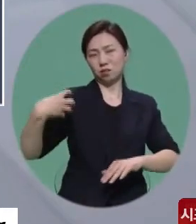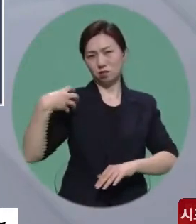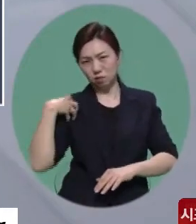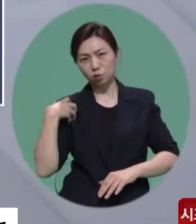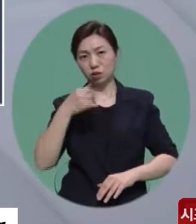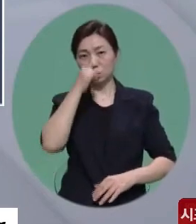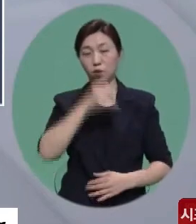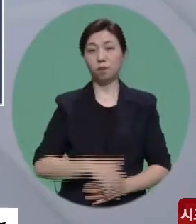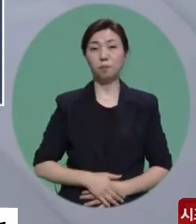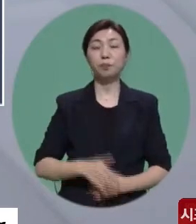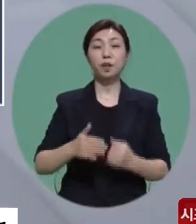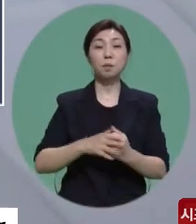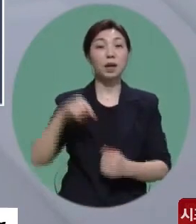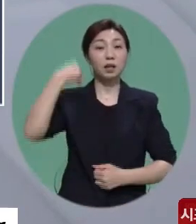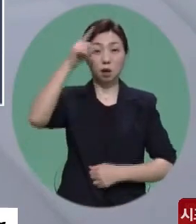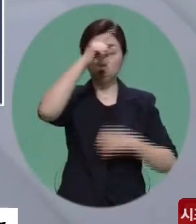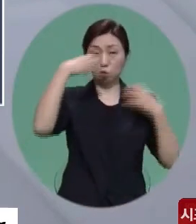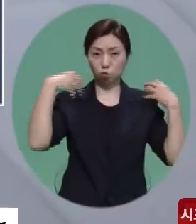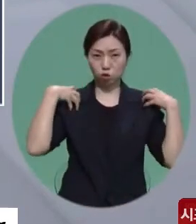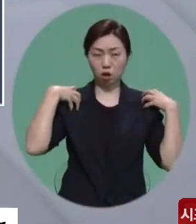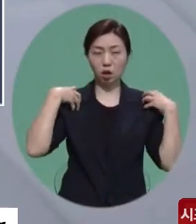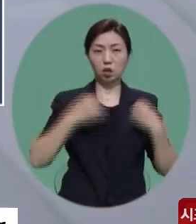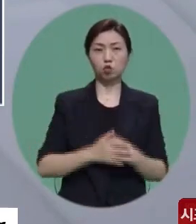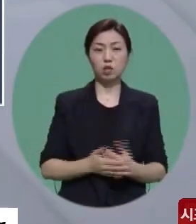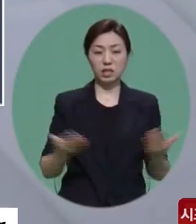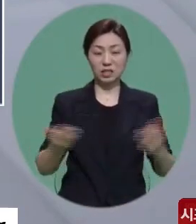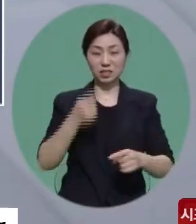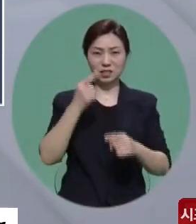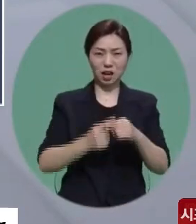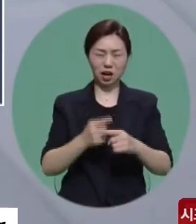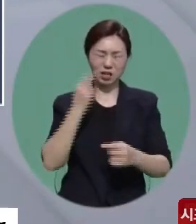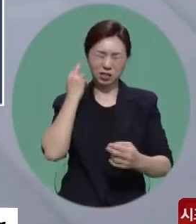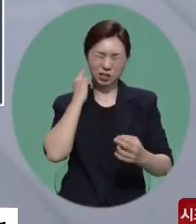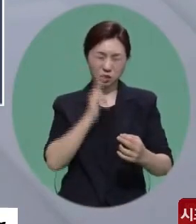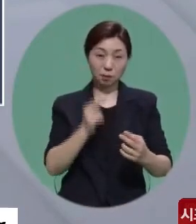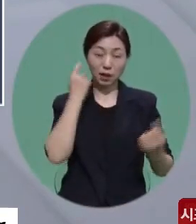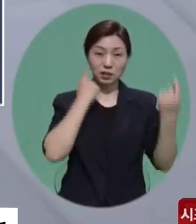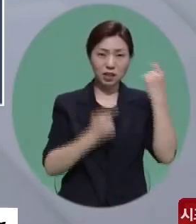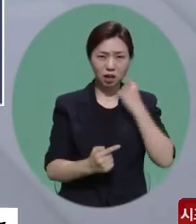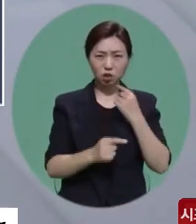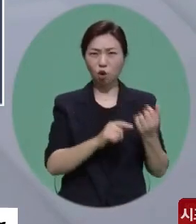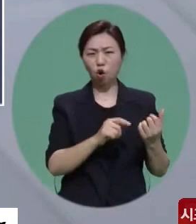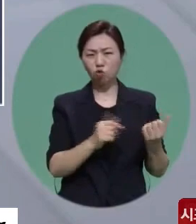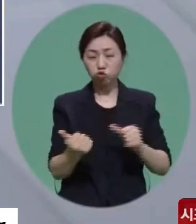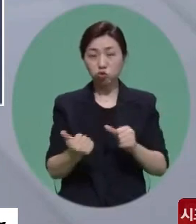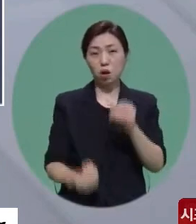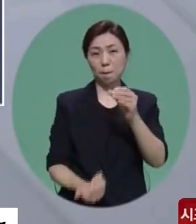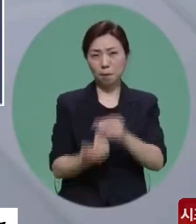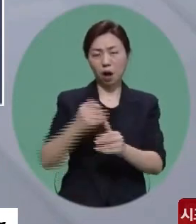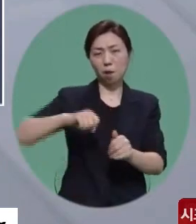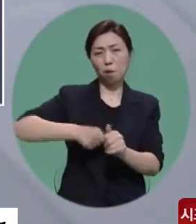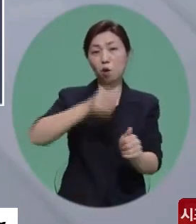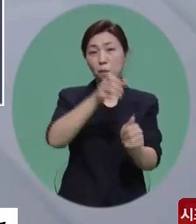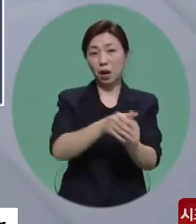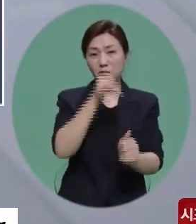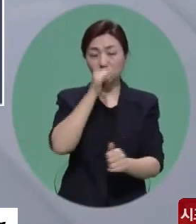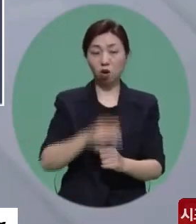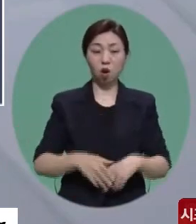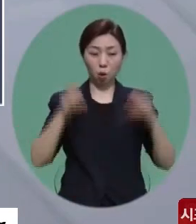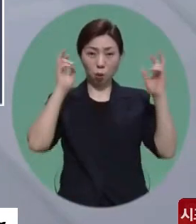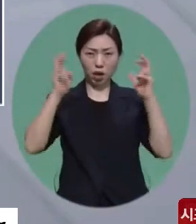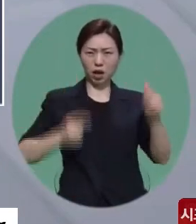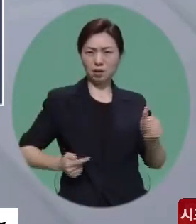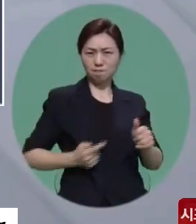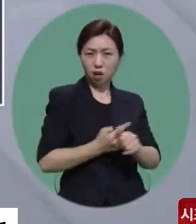되고요. 또 지금 영국이나 유럽 수준으로 기업 살인법, 그러니까 기업이 살인한 것으로 간주한다는 정도의